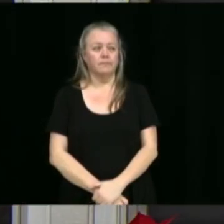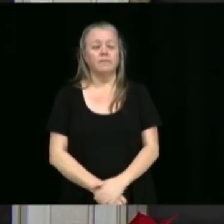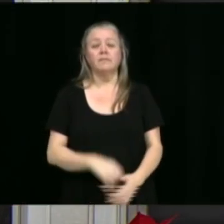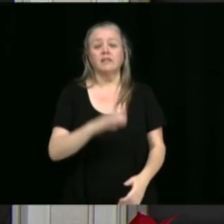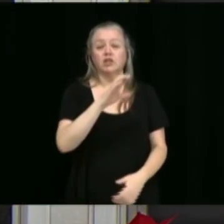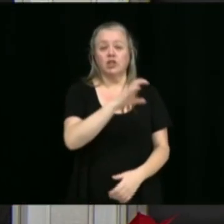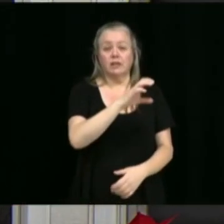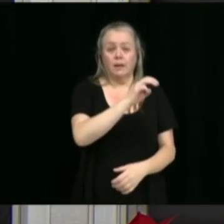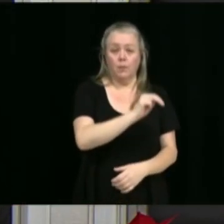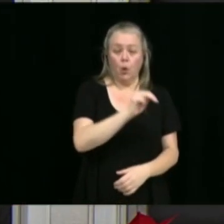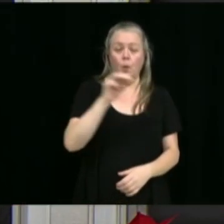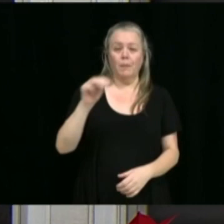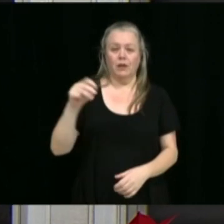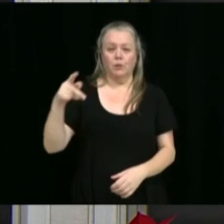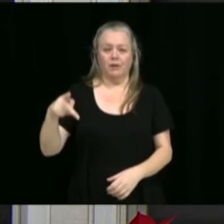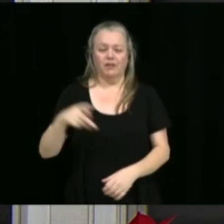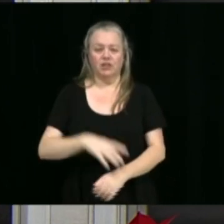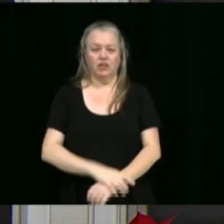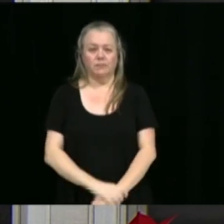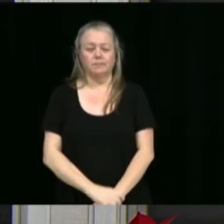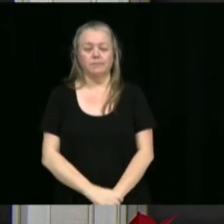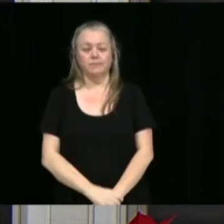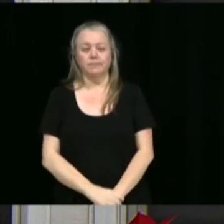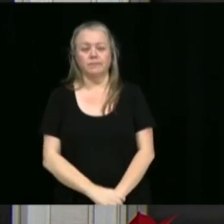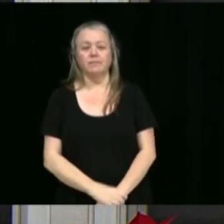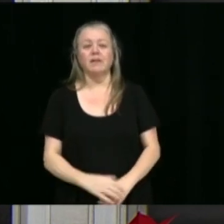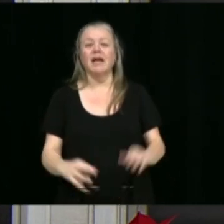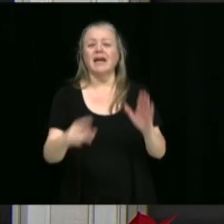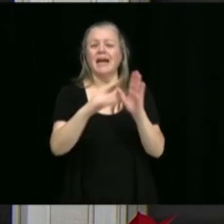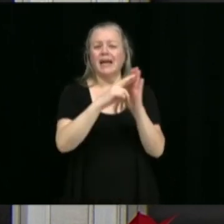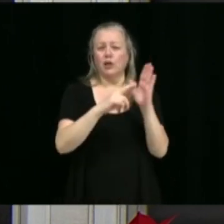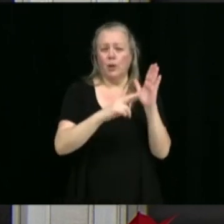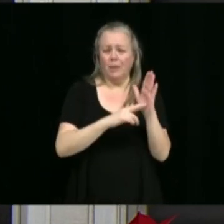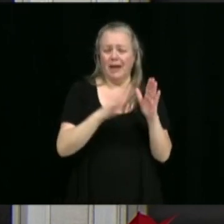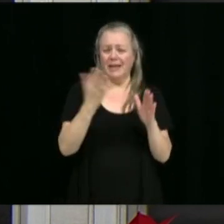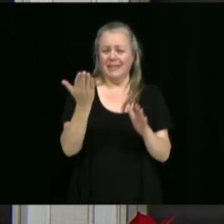Chantal Moreau, Michael Provencher. Adoption du règlement